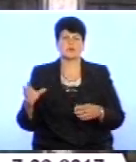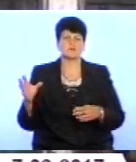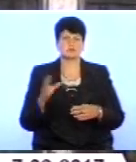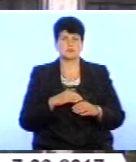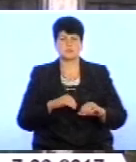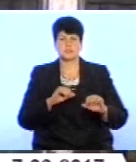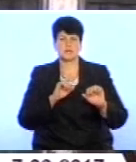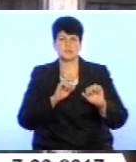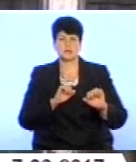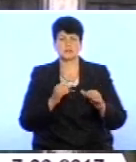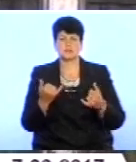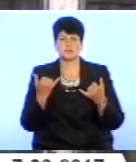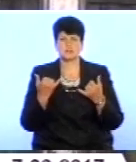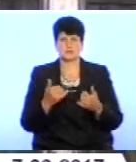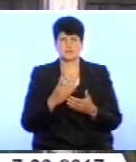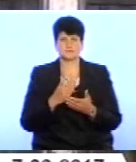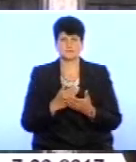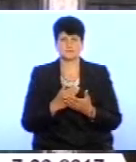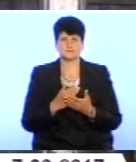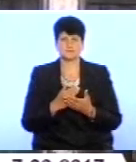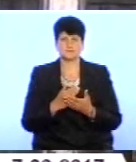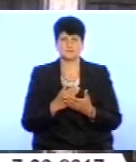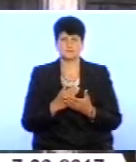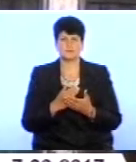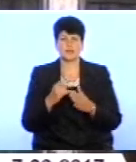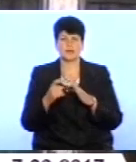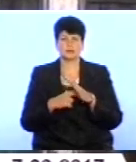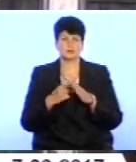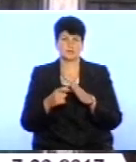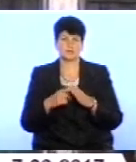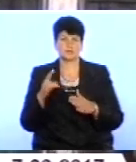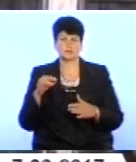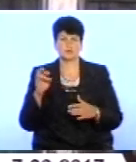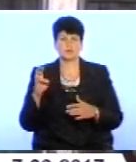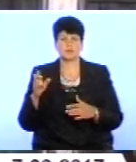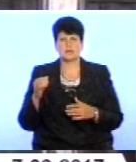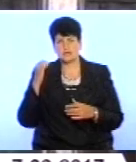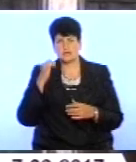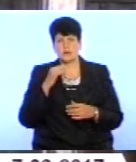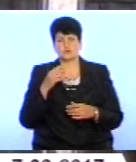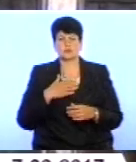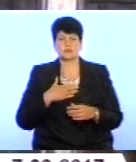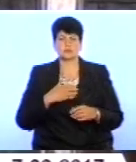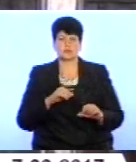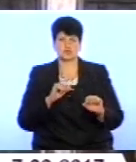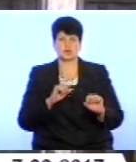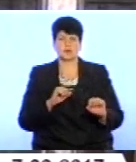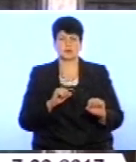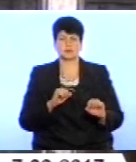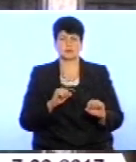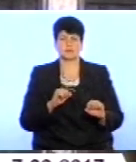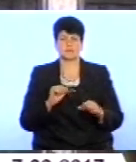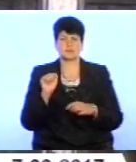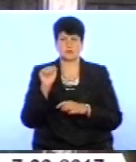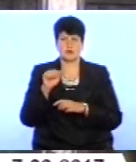захисникам, які зараз знаходяться на Донбасі. Дякую вам за те, що нас захищаєте. Низько